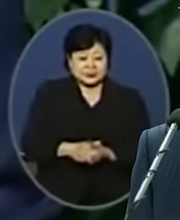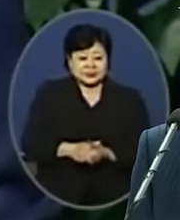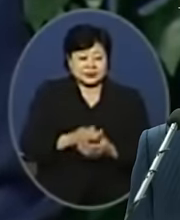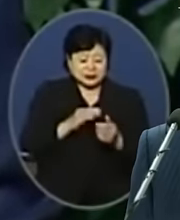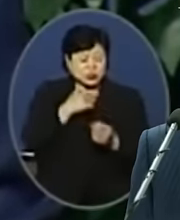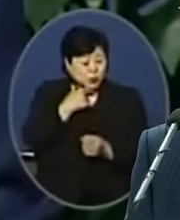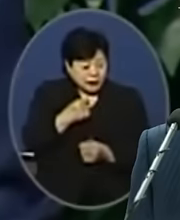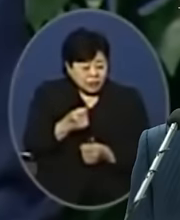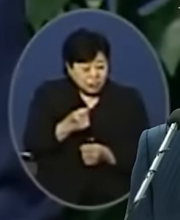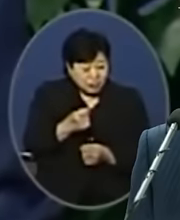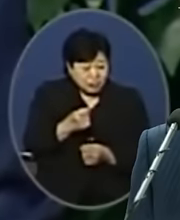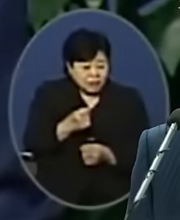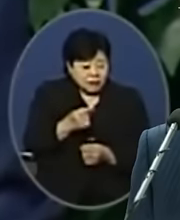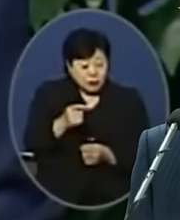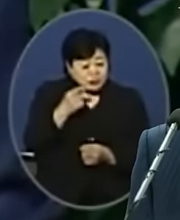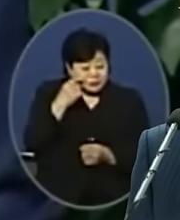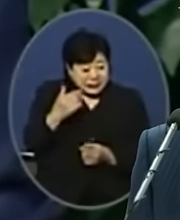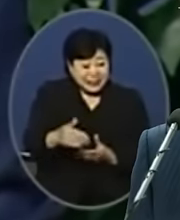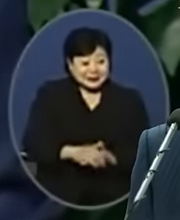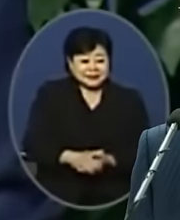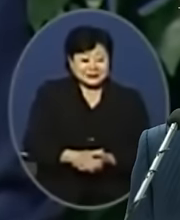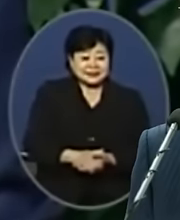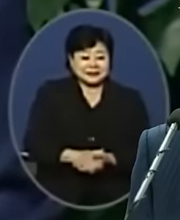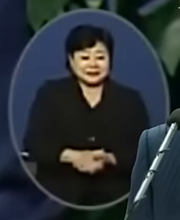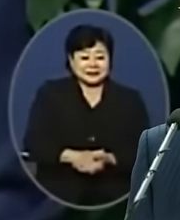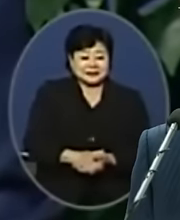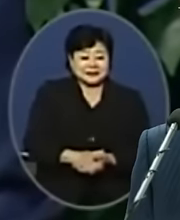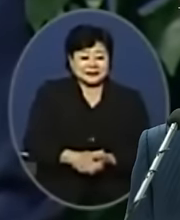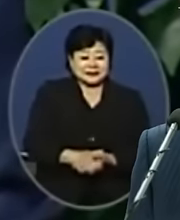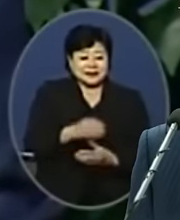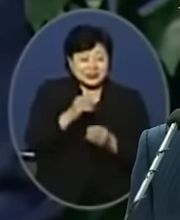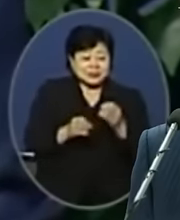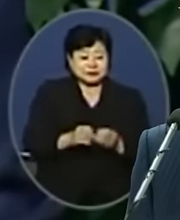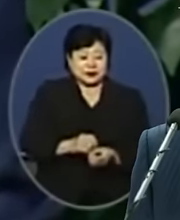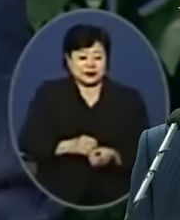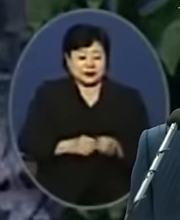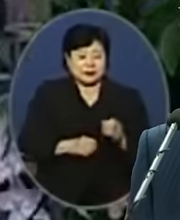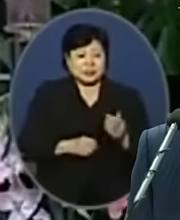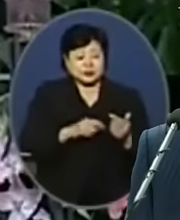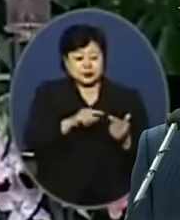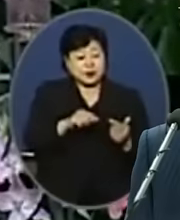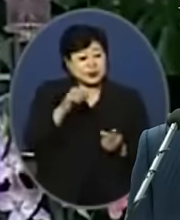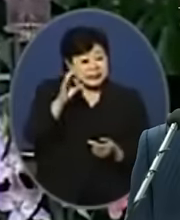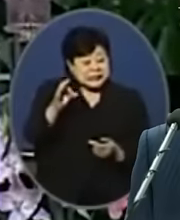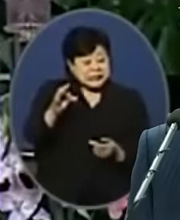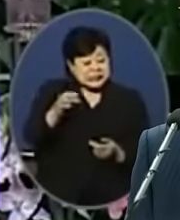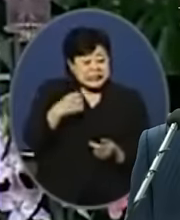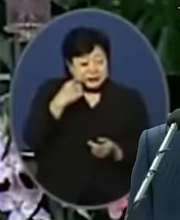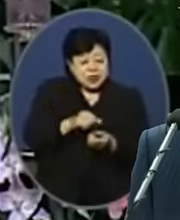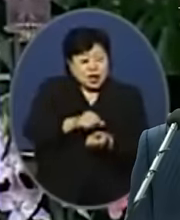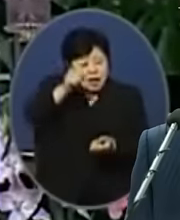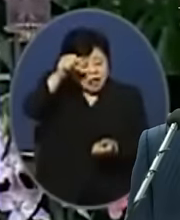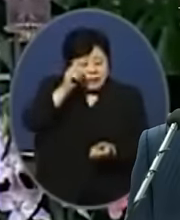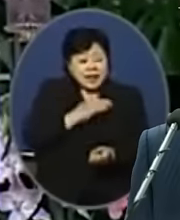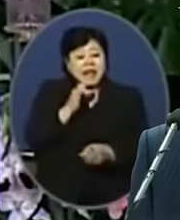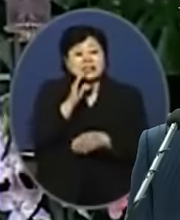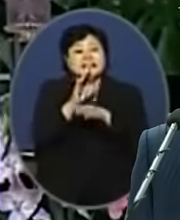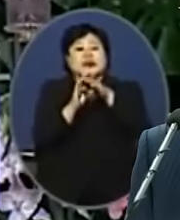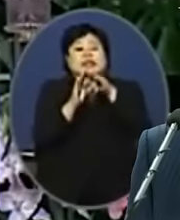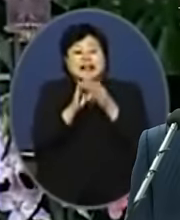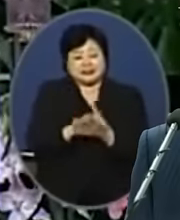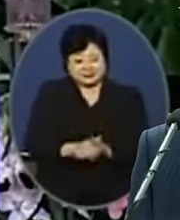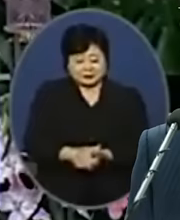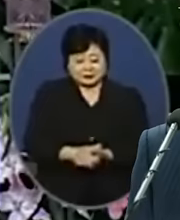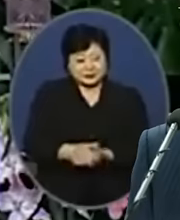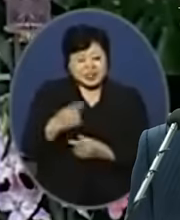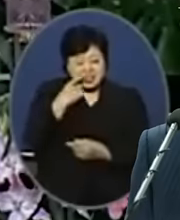간절히 원하는 것은 무엇입니까? 시편 81편 10절에 내 입을 넓게 열라 내가 채우려고 말한 것입니다.